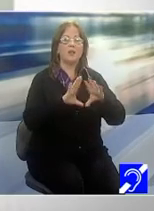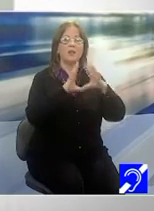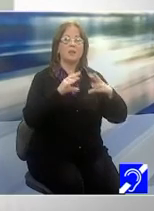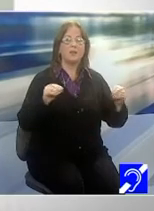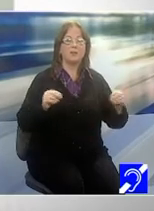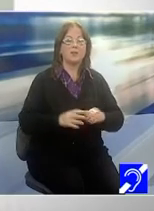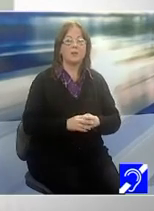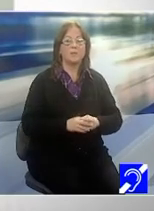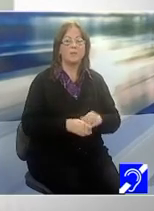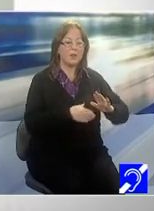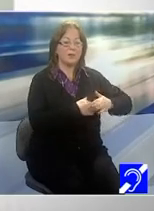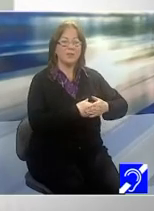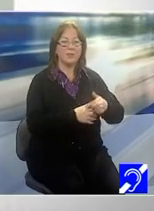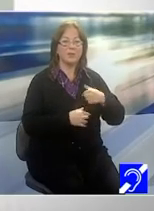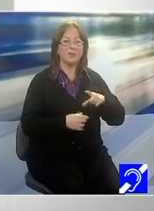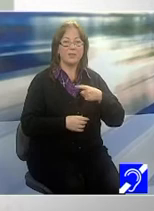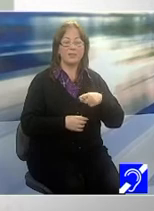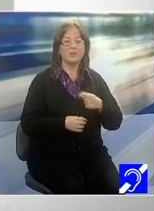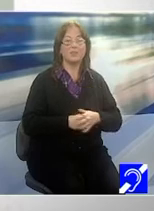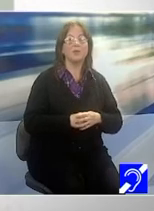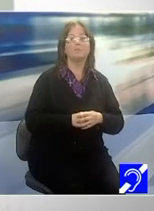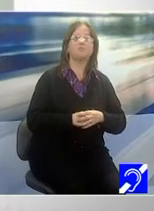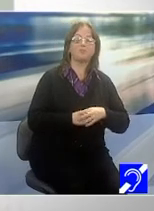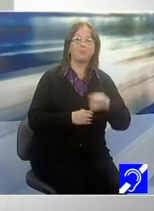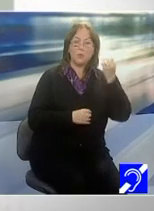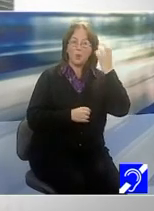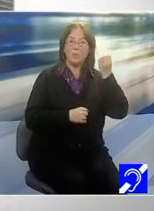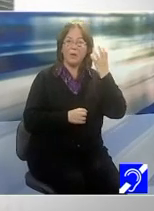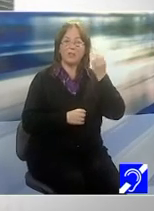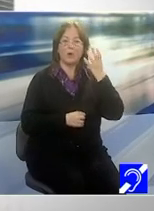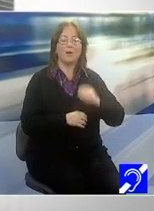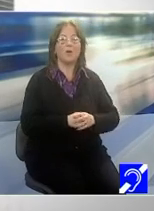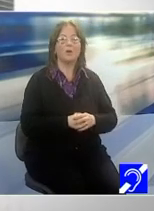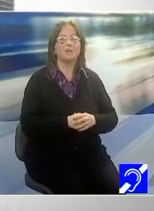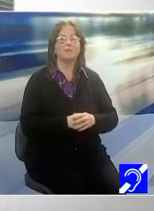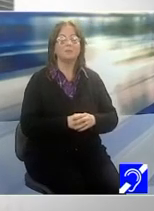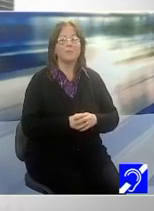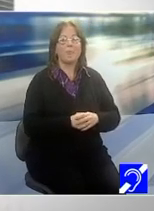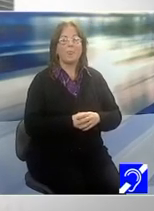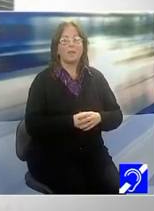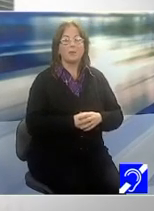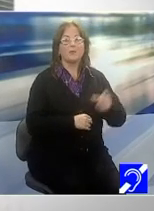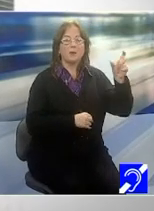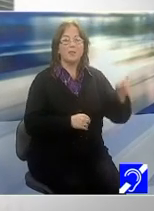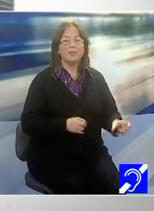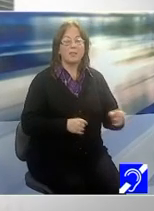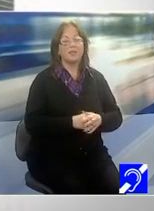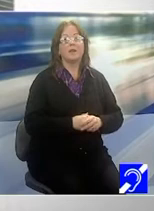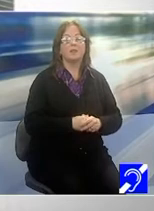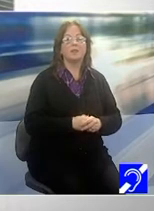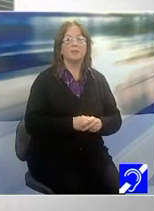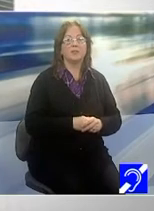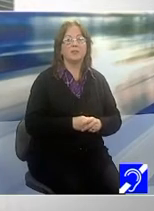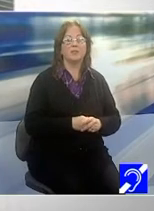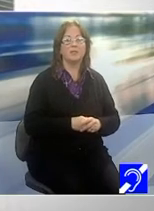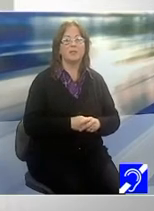Alături de noi se află acum George Jiglău, politolog, reprezentantul Centrului pentru Studiul Democrației. Bună ziua și bine ați